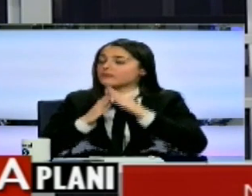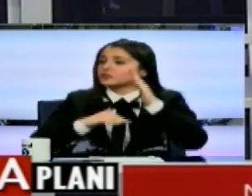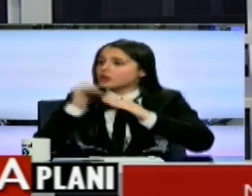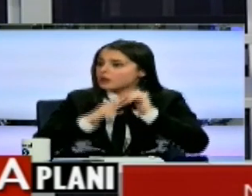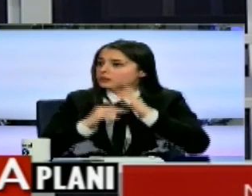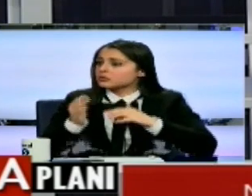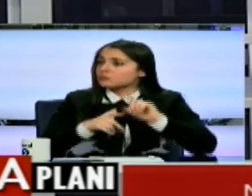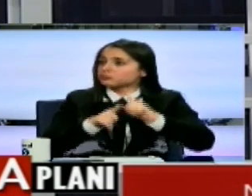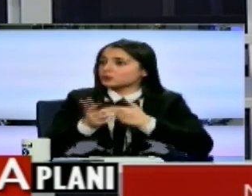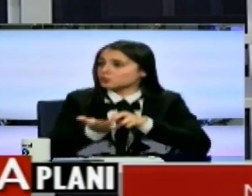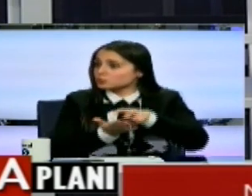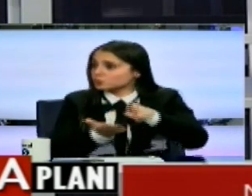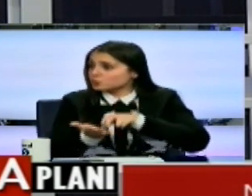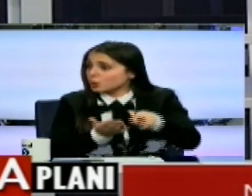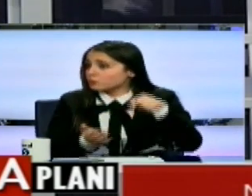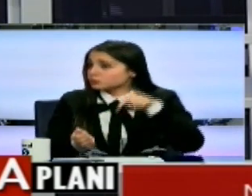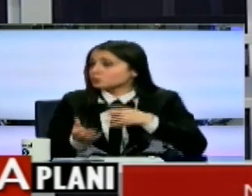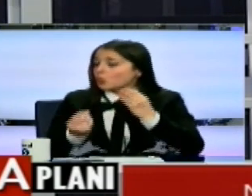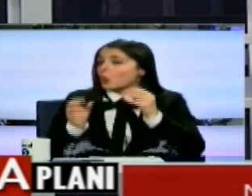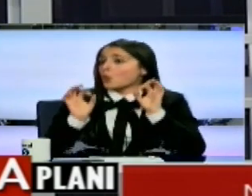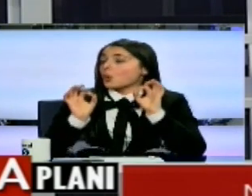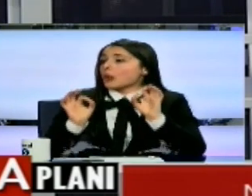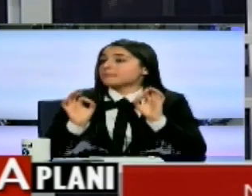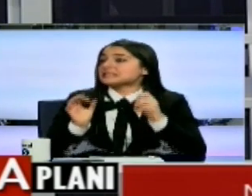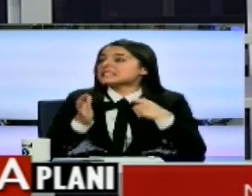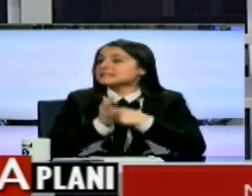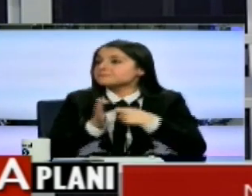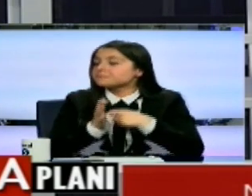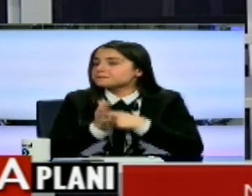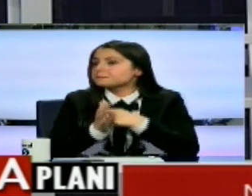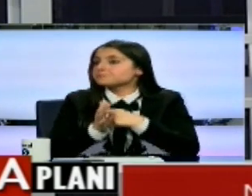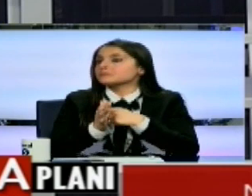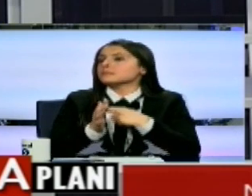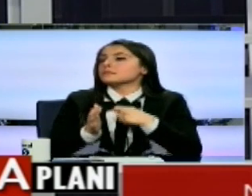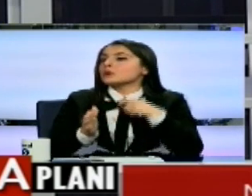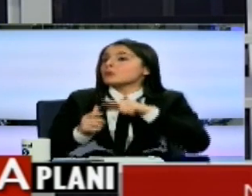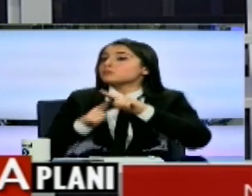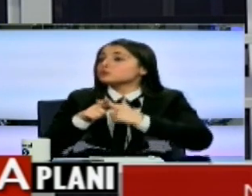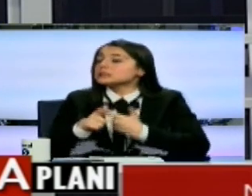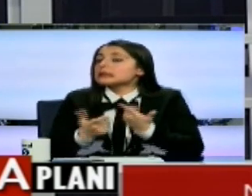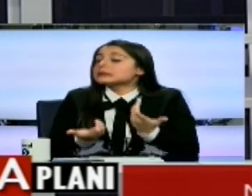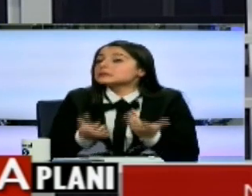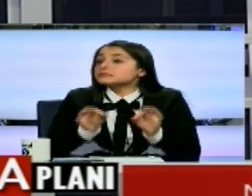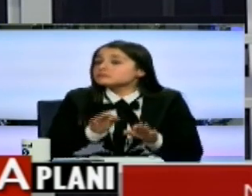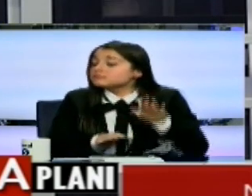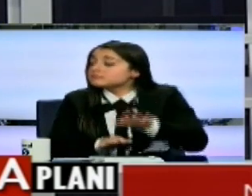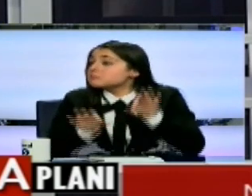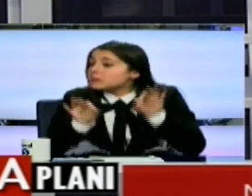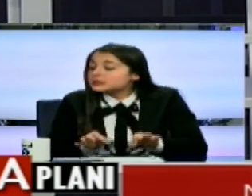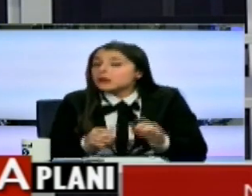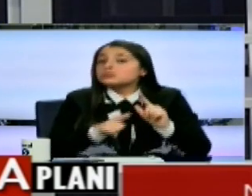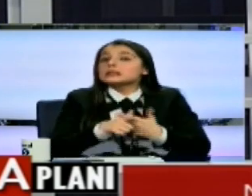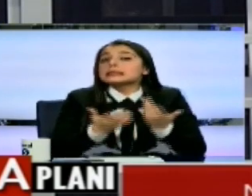yürütüyor. Bunun da önemli isimlerinden bir tanesi. Proje nasıl başladı? Proje nasıl